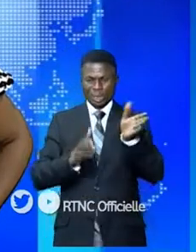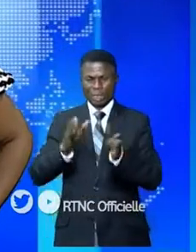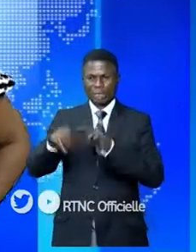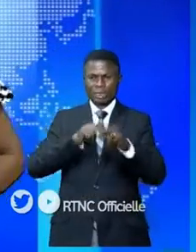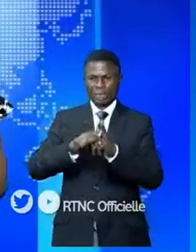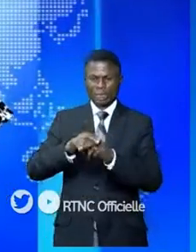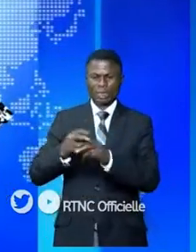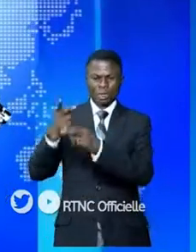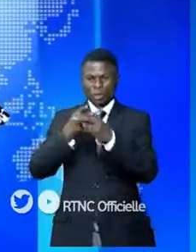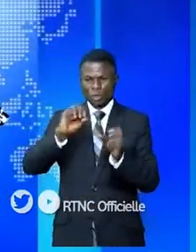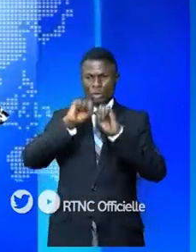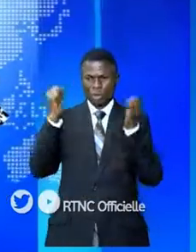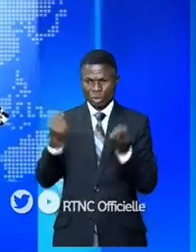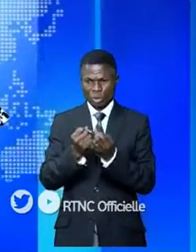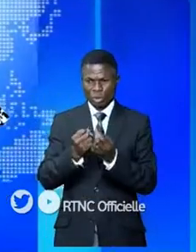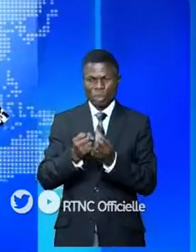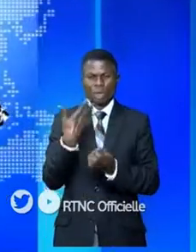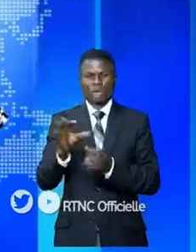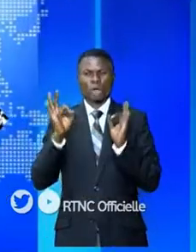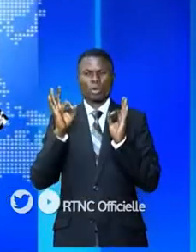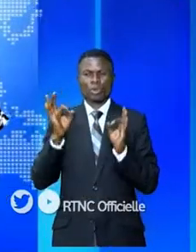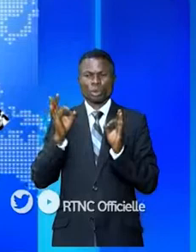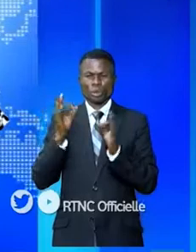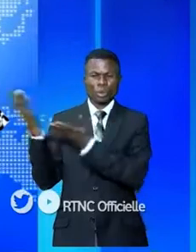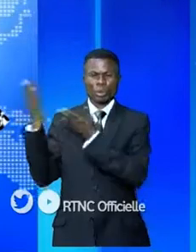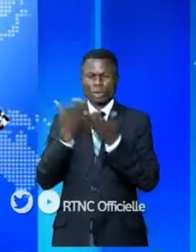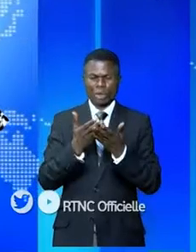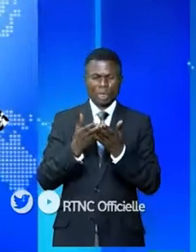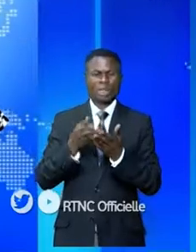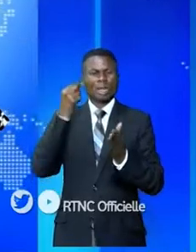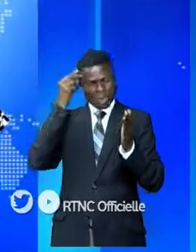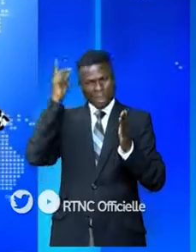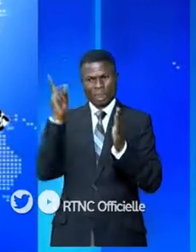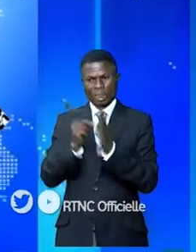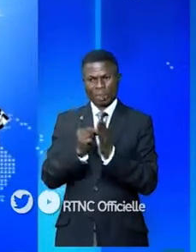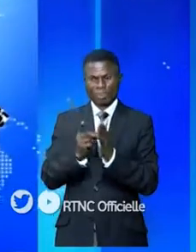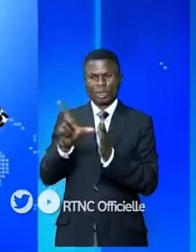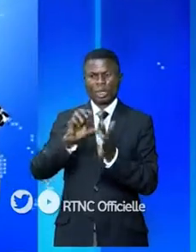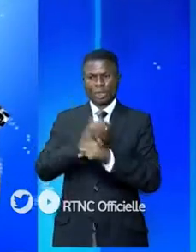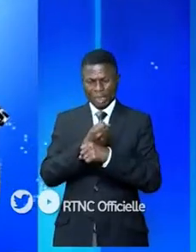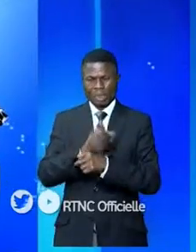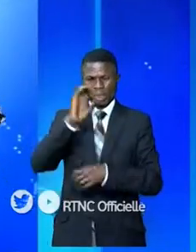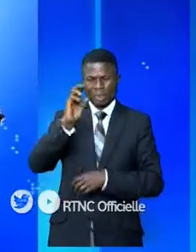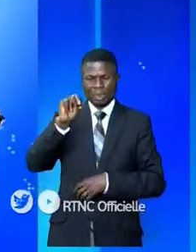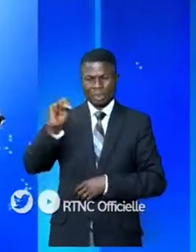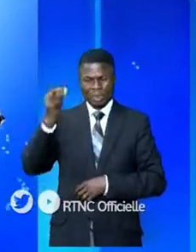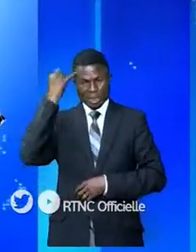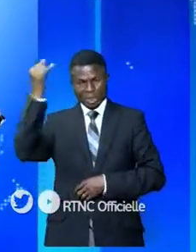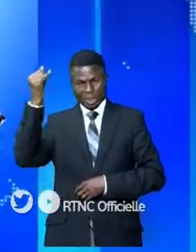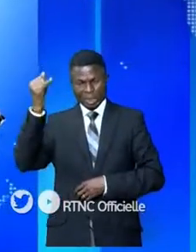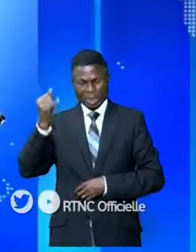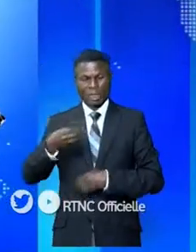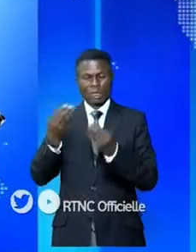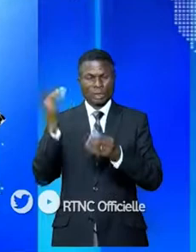où en est-on avec la mise en œuvre des innovations apportées par le décret loi portant création de la CNSS, tentative de réponse dans